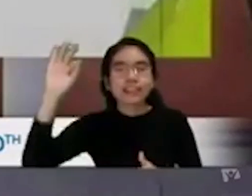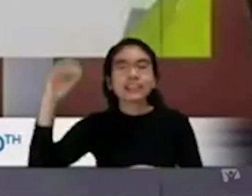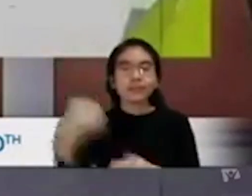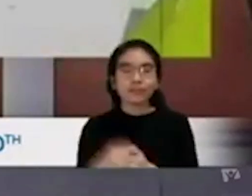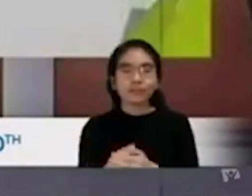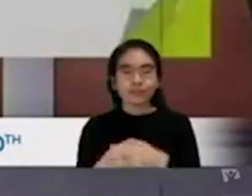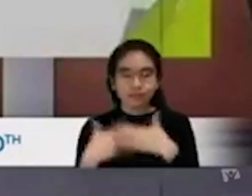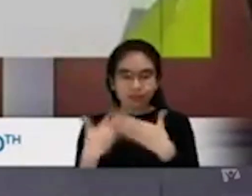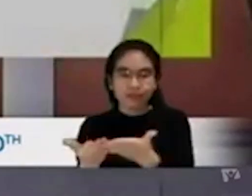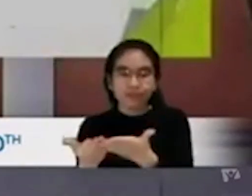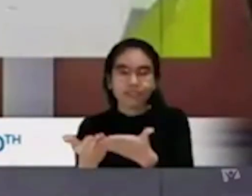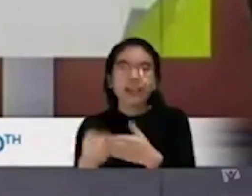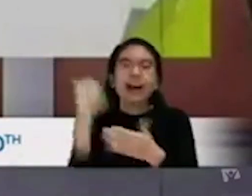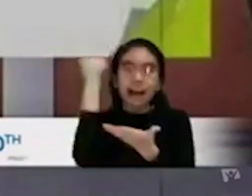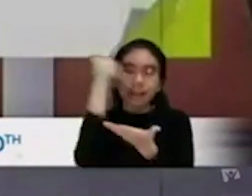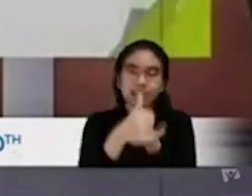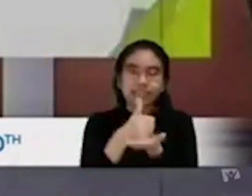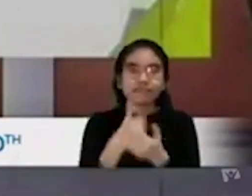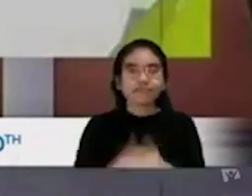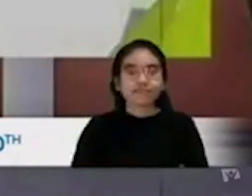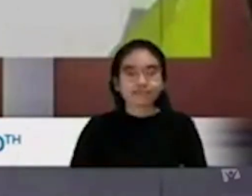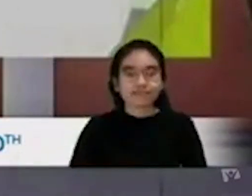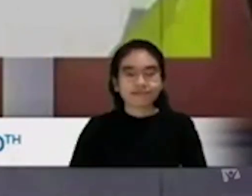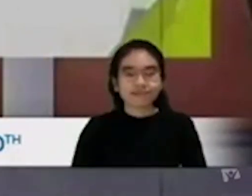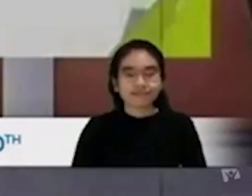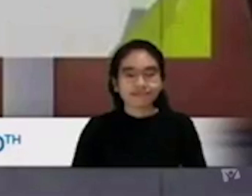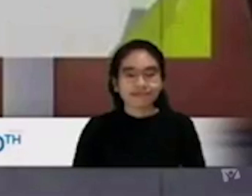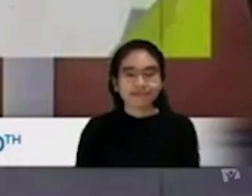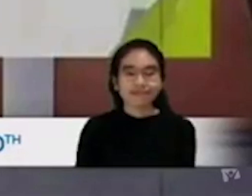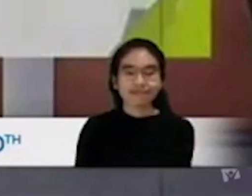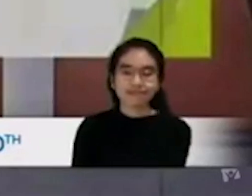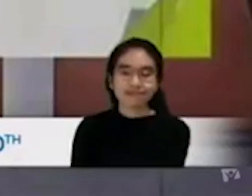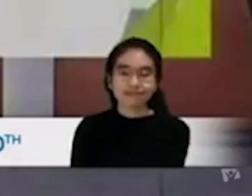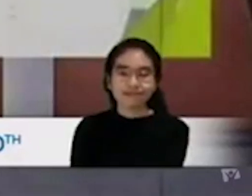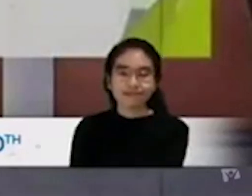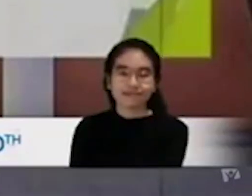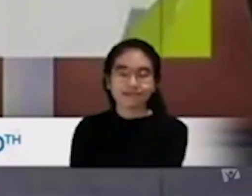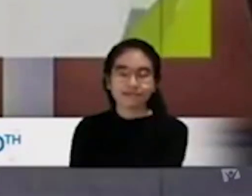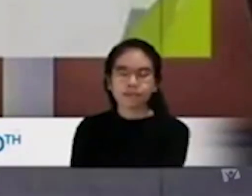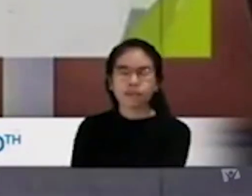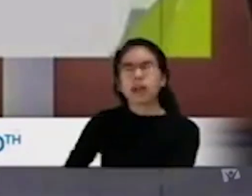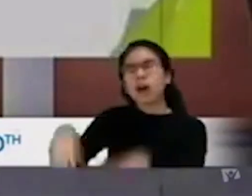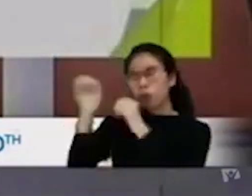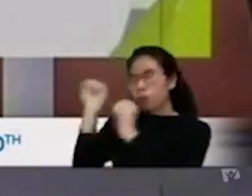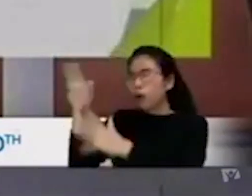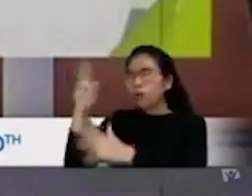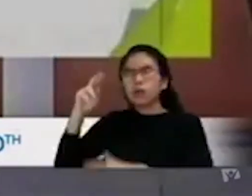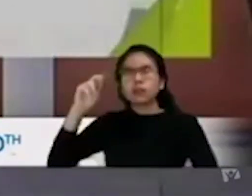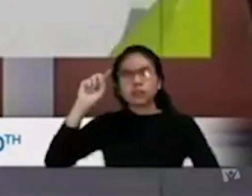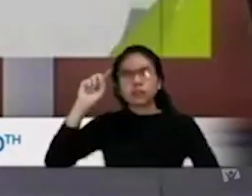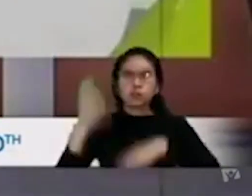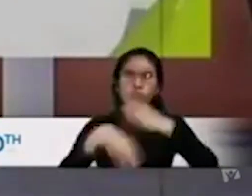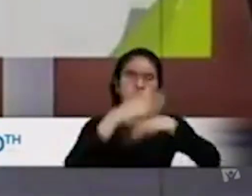Amin. Kita tunduk kepala dan berdoa. Bapa di surga, terima kasih. Biarlah